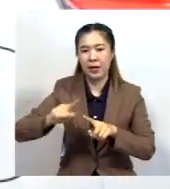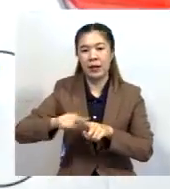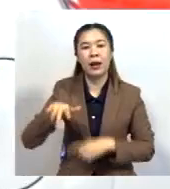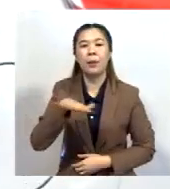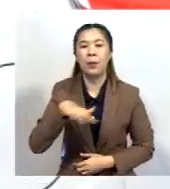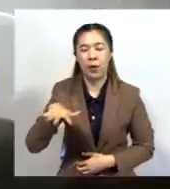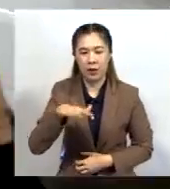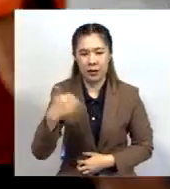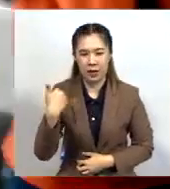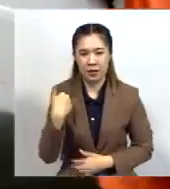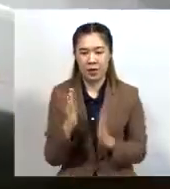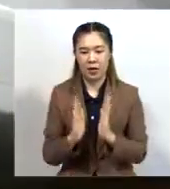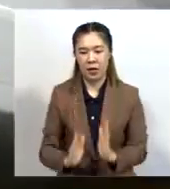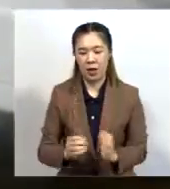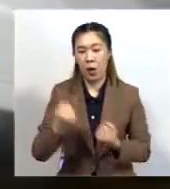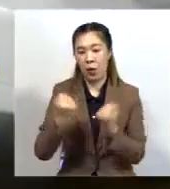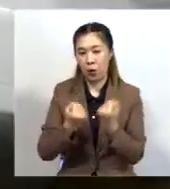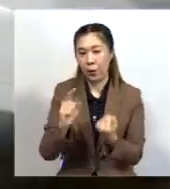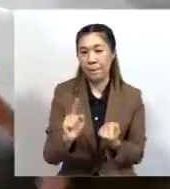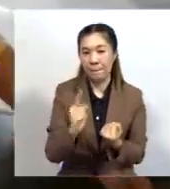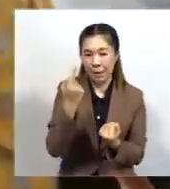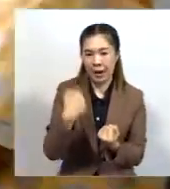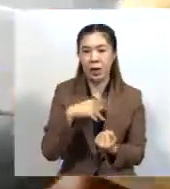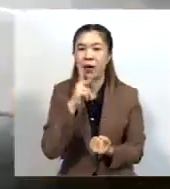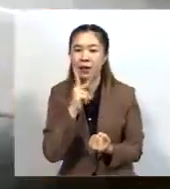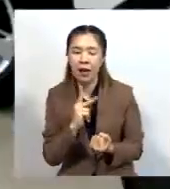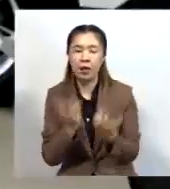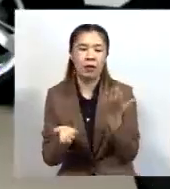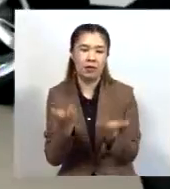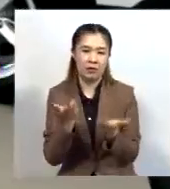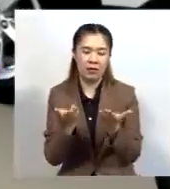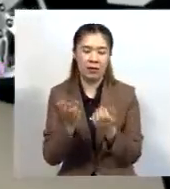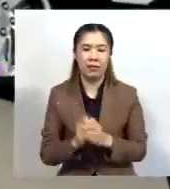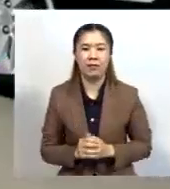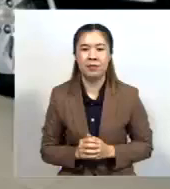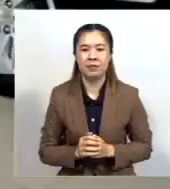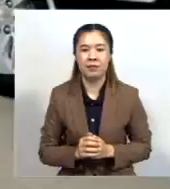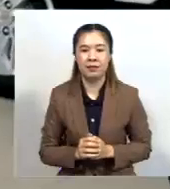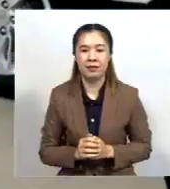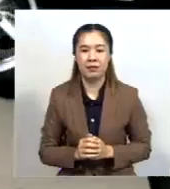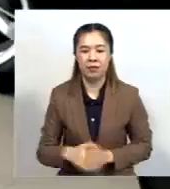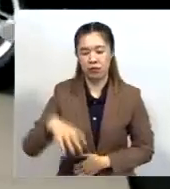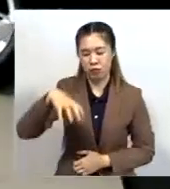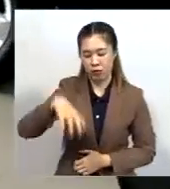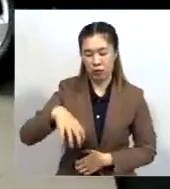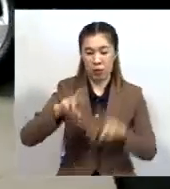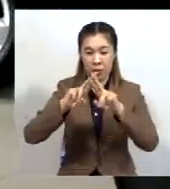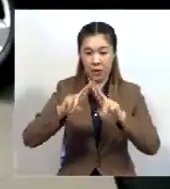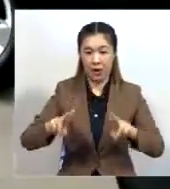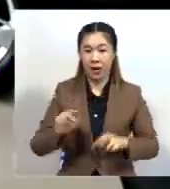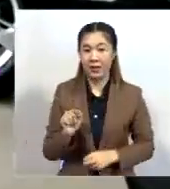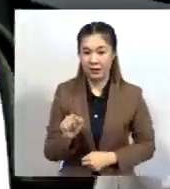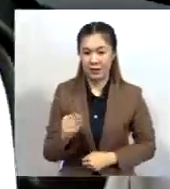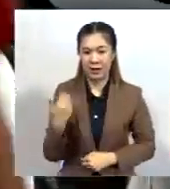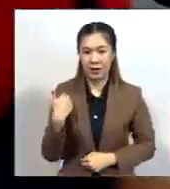างไม่ว่าจะเป็นลูกค้าออกรถใหม่หรือว่าลูกค้ารายเดิมโดยที่โชว์รูมชอเอราวัณออโตโมบิลราชบุรีจำกัดเมื่อวานนี้นะคะ